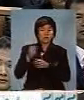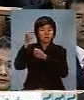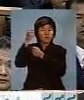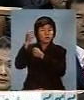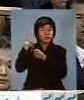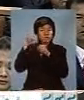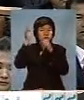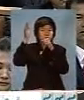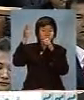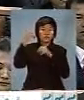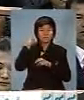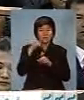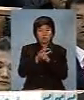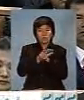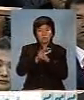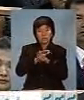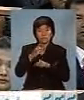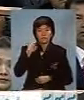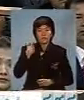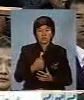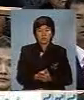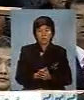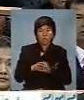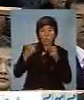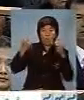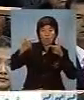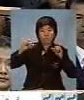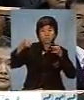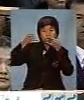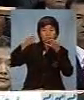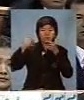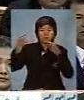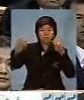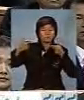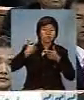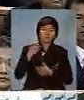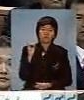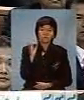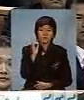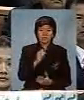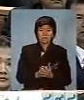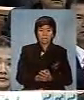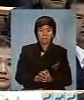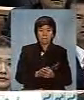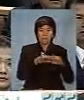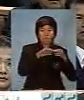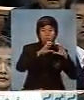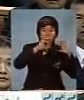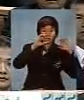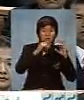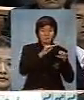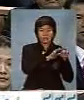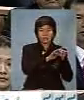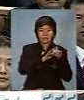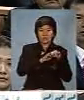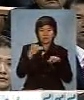หอมคอไม่ถึงกับห้ำหั่นกันเอาเป็นเอาตายฝ่ายผมก็พยายามสะกิดกันว่า